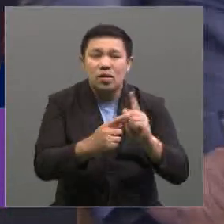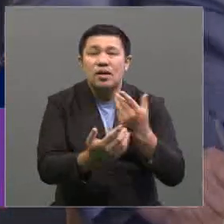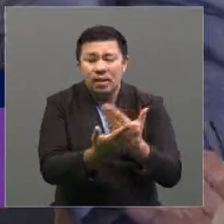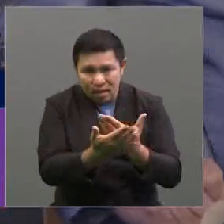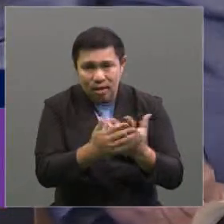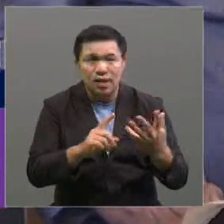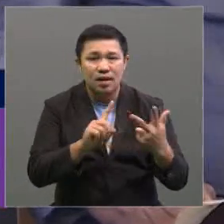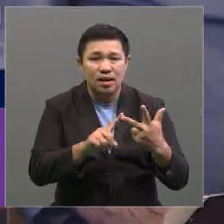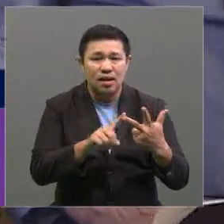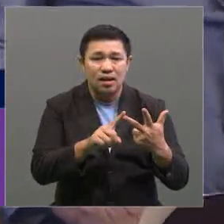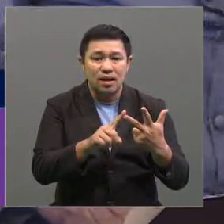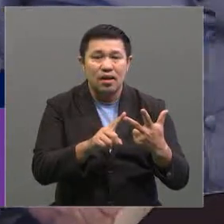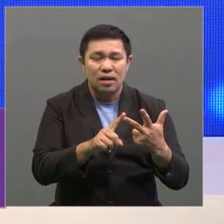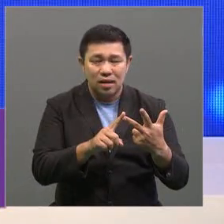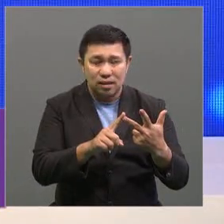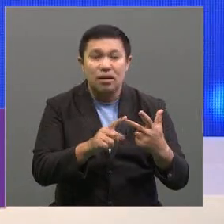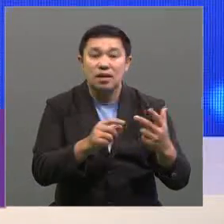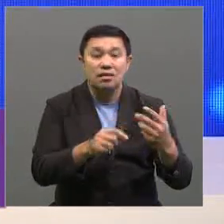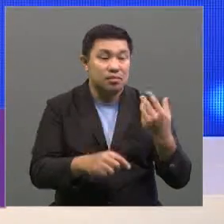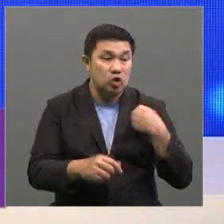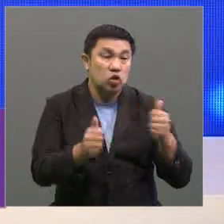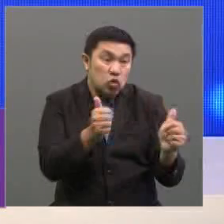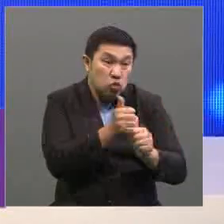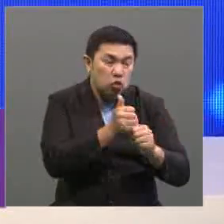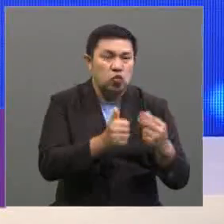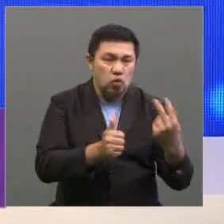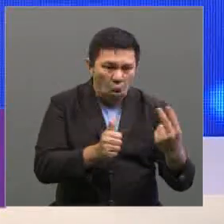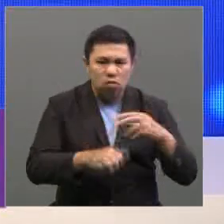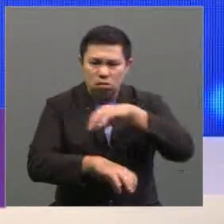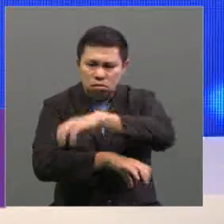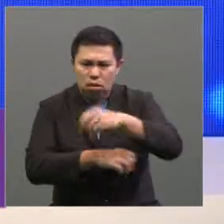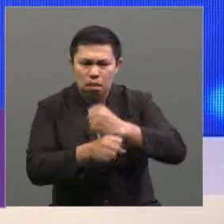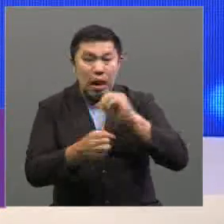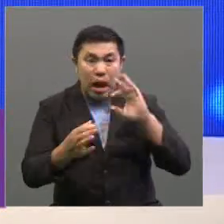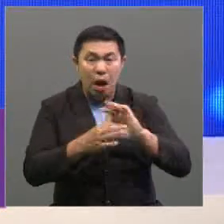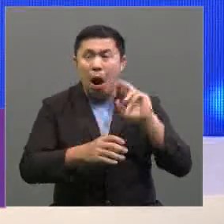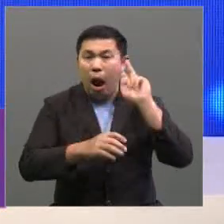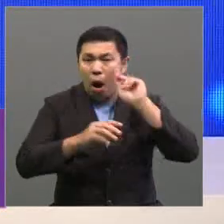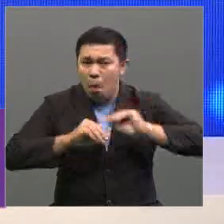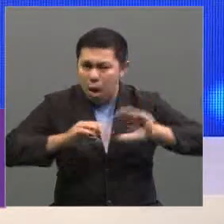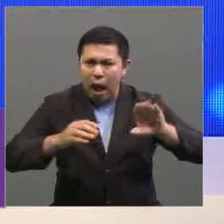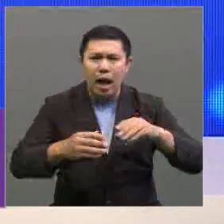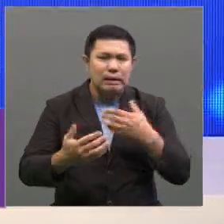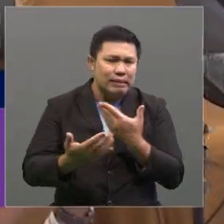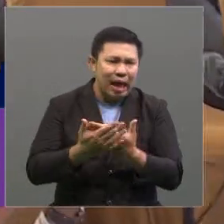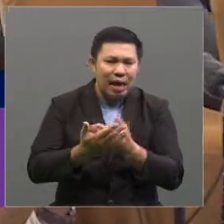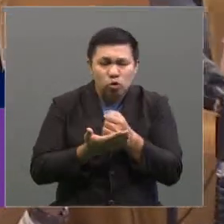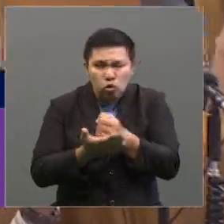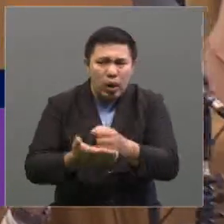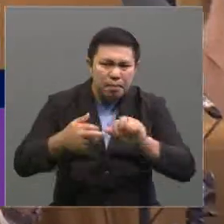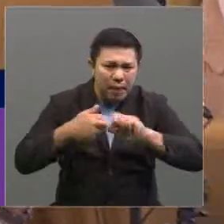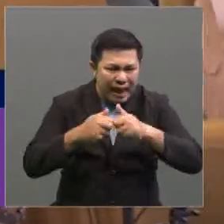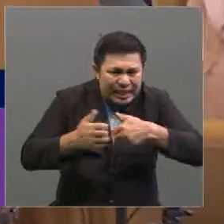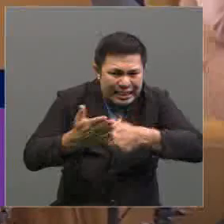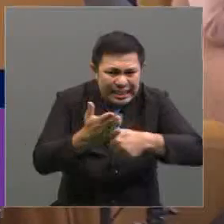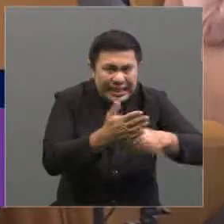จีนวิจารณะรัฐมนตรีช่วยว่าการกระทรวงการคลังและหน่วยงานที่เกี่ยวข้องร่วมแถลงข่าวการจัดการหนี้ทั้งระบบค่ะคาด